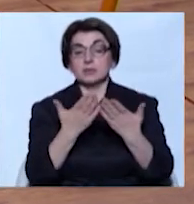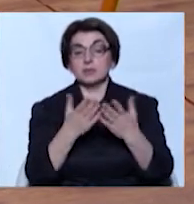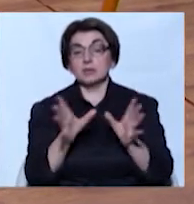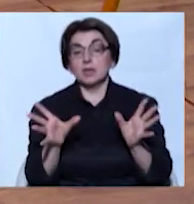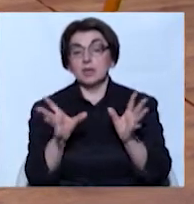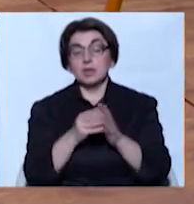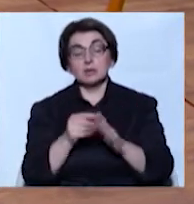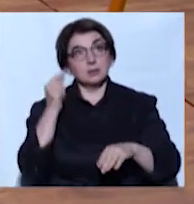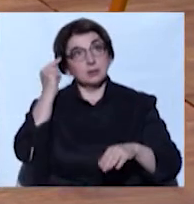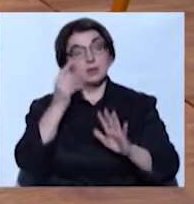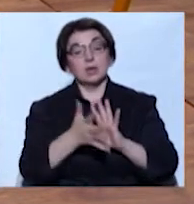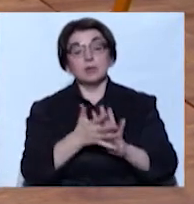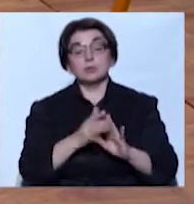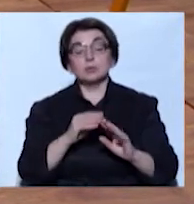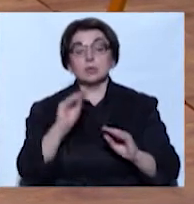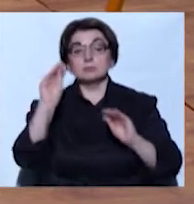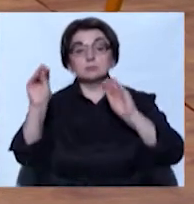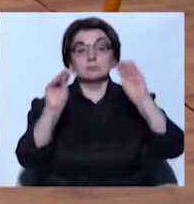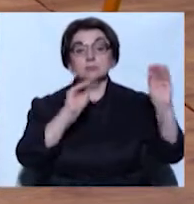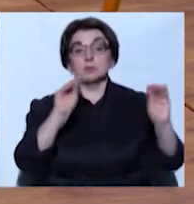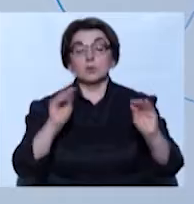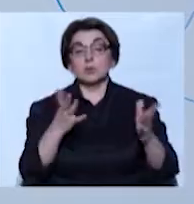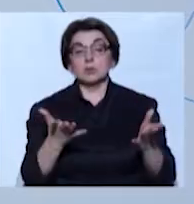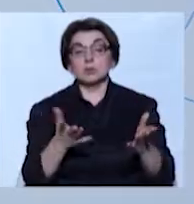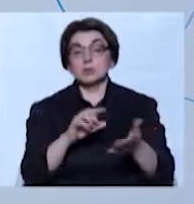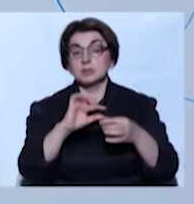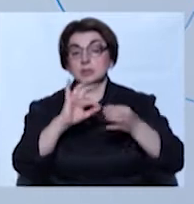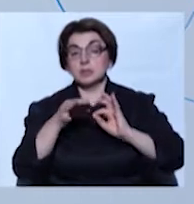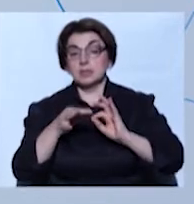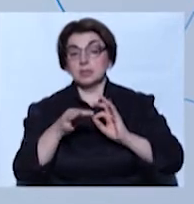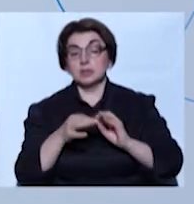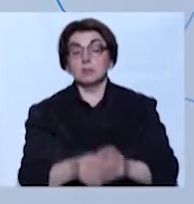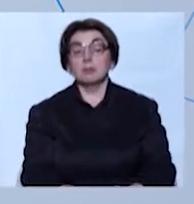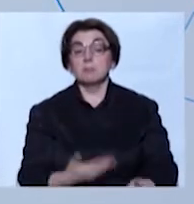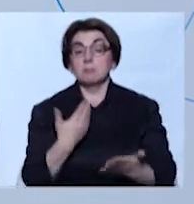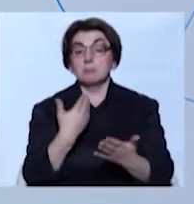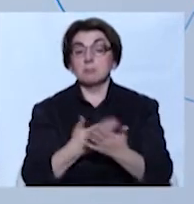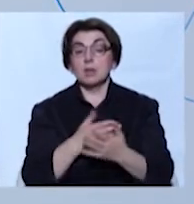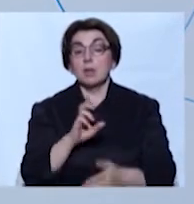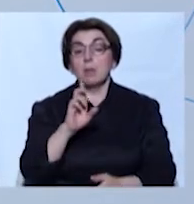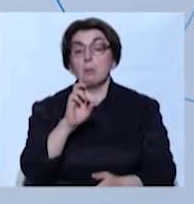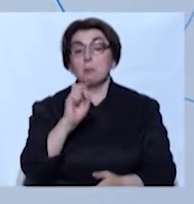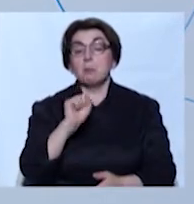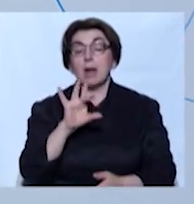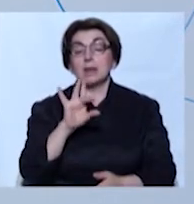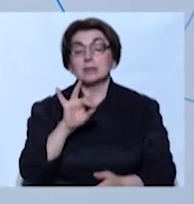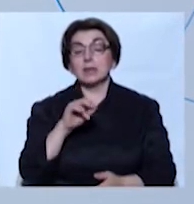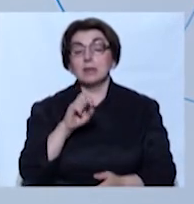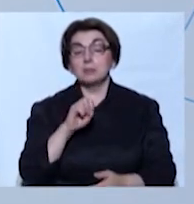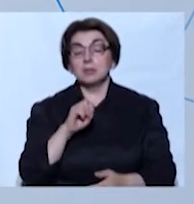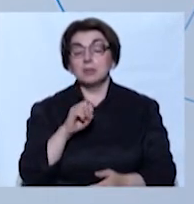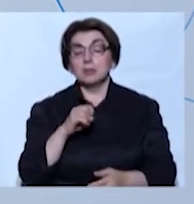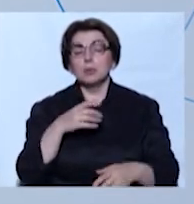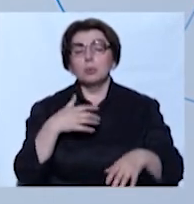ერთად მივხვდეთ, სად უნდა მივამაგრო ეს წინა დადება მაგნიტით. მაგალითად, ბარტყები უსუსურები